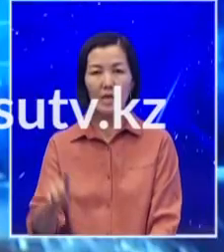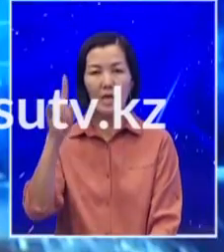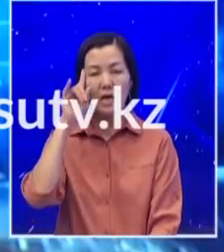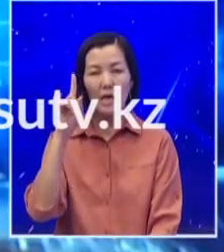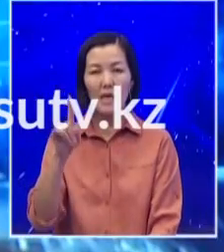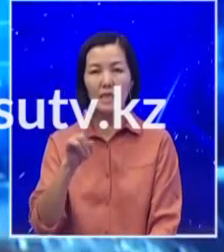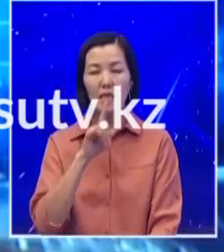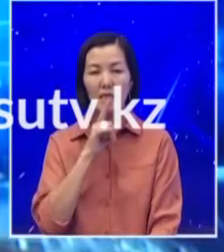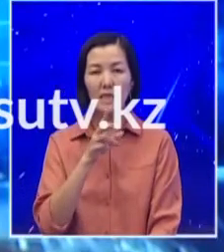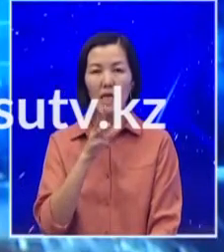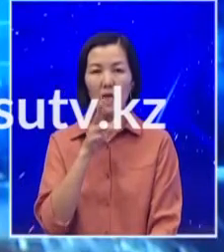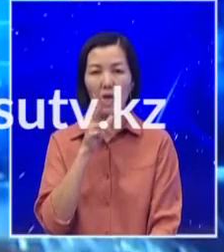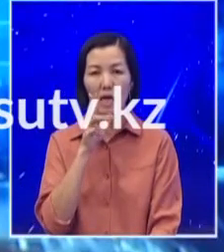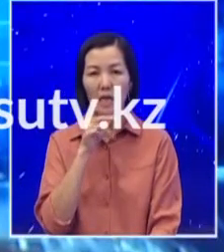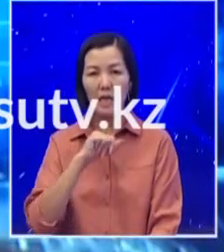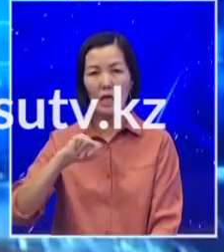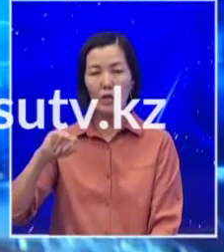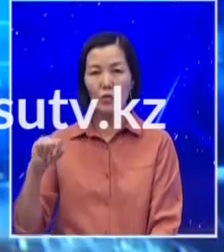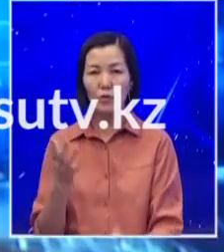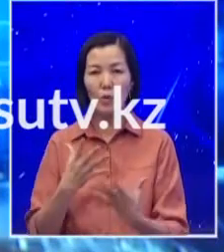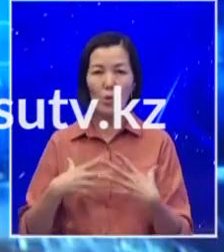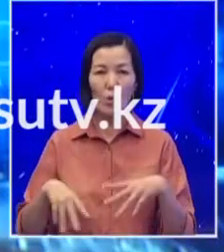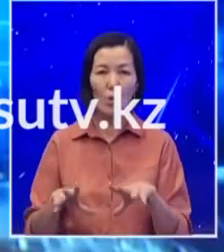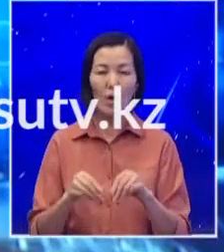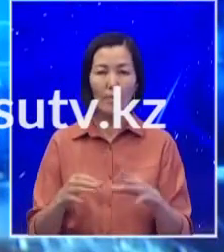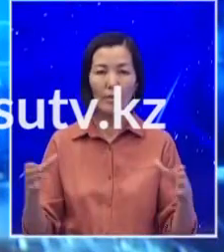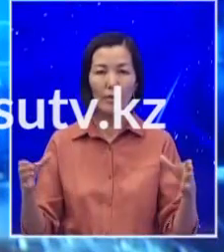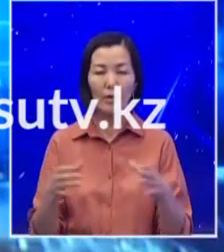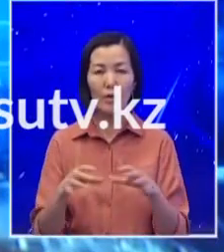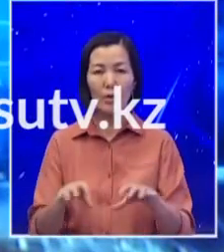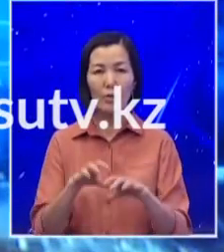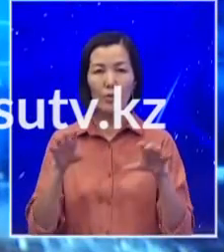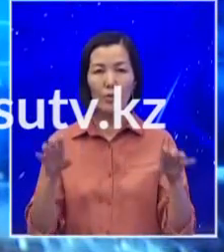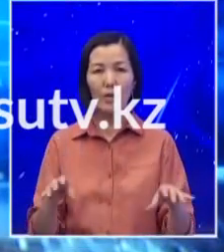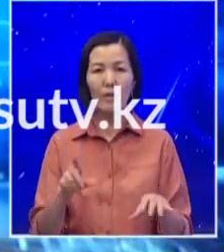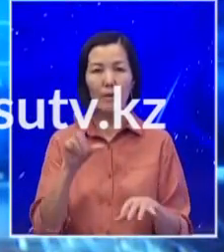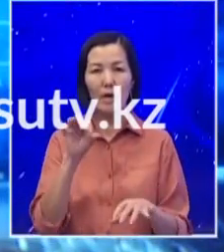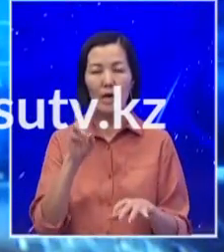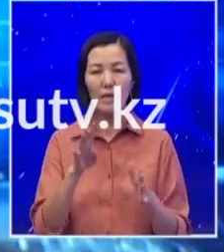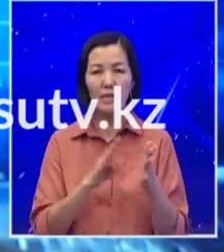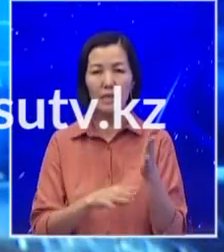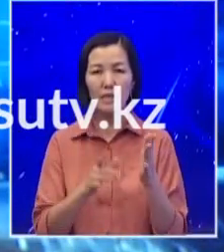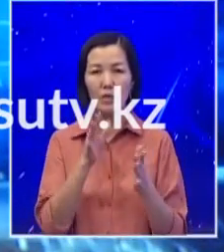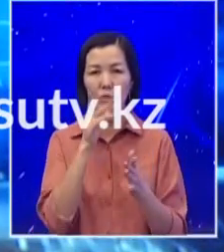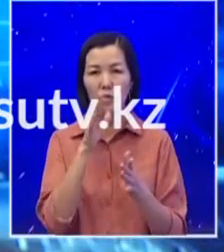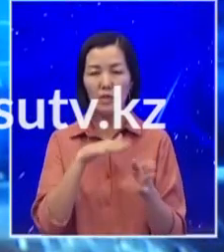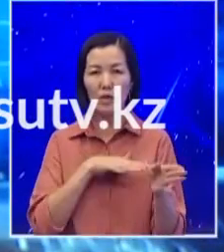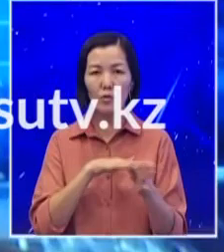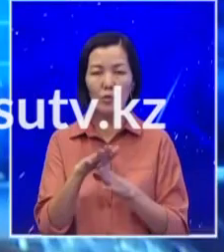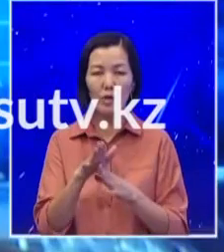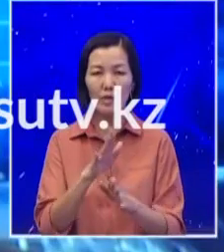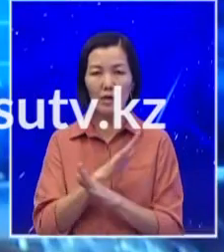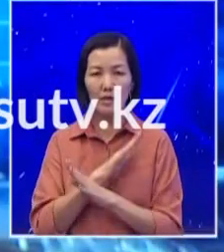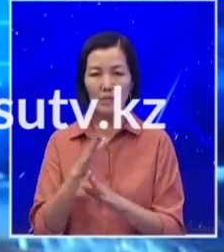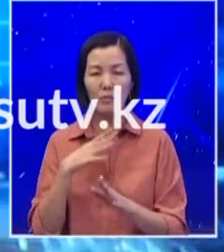Ол достықтың дәнекері еді. Қазақстан Корей достық қоғамының төрайымы Клара Хан 84 жасқа қараған шағында өмірден